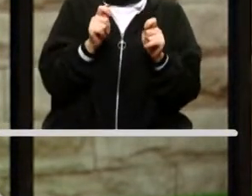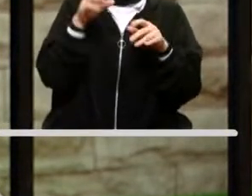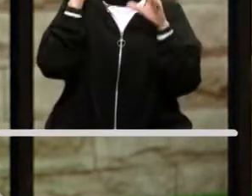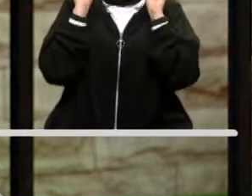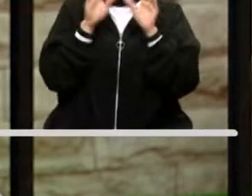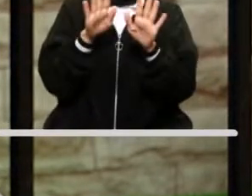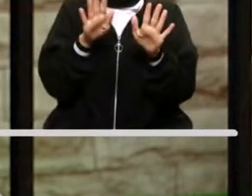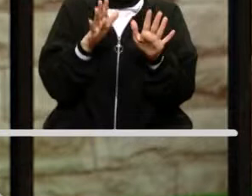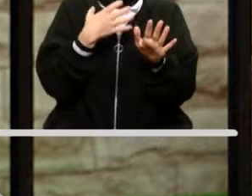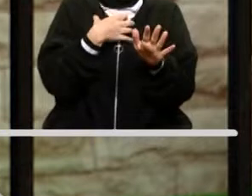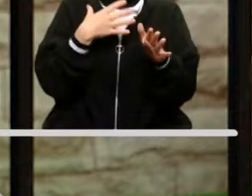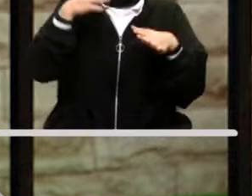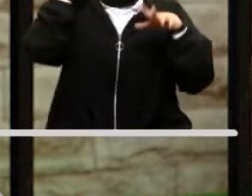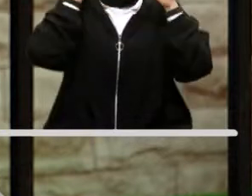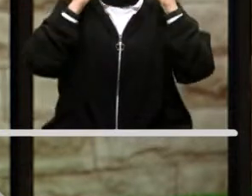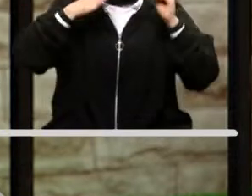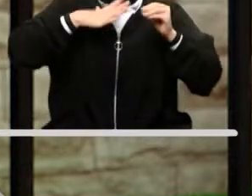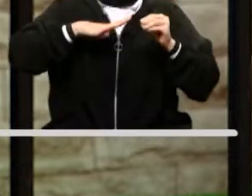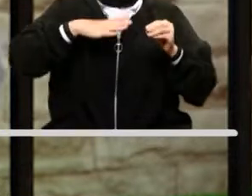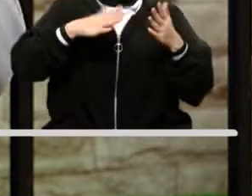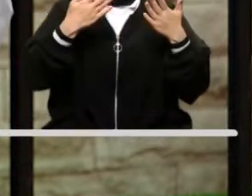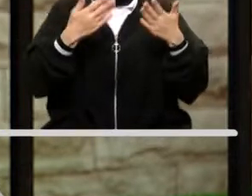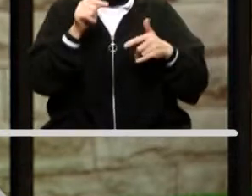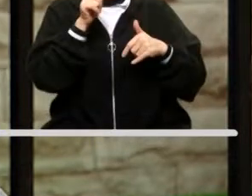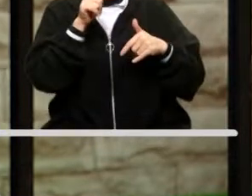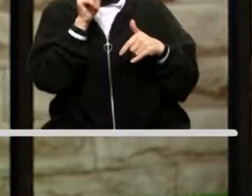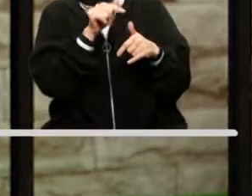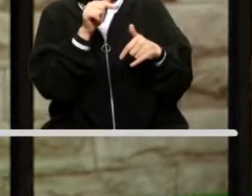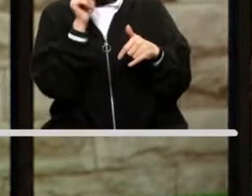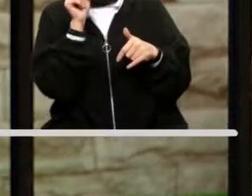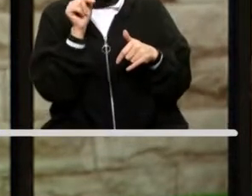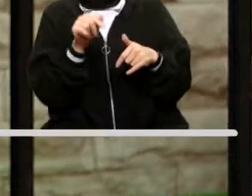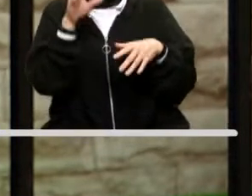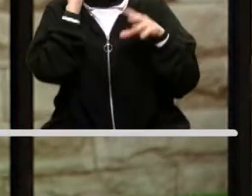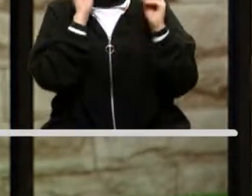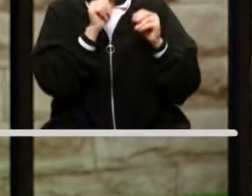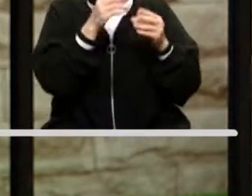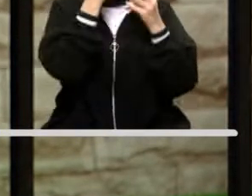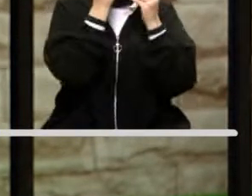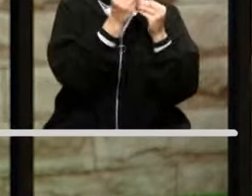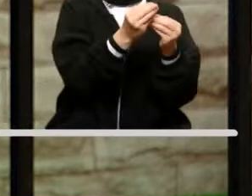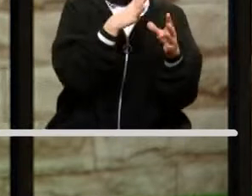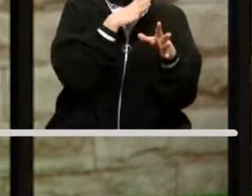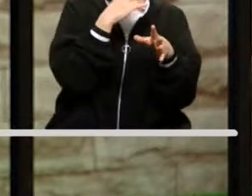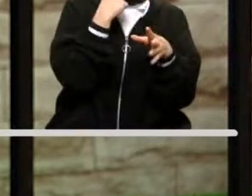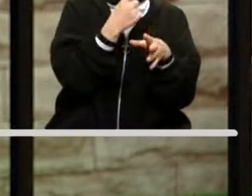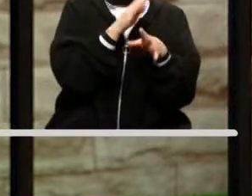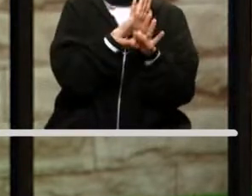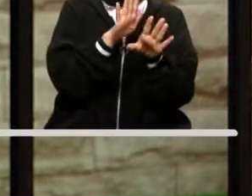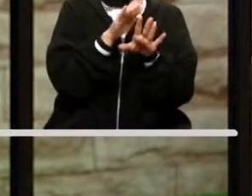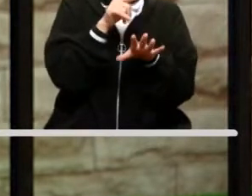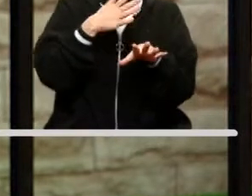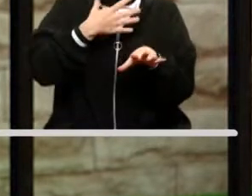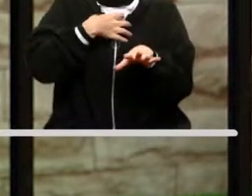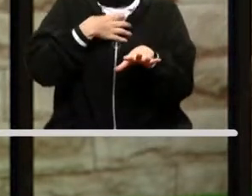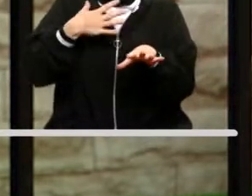iç motivasyonla. Yani rüşvet olmadan, çocuğa bir şey vaat etmeden. Şimdi örneğin belki biraz sonra sorunuz da vardır o